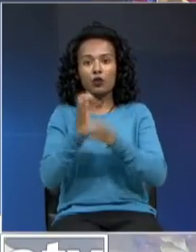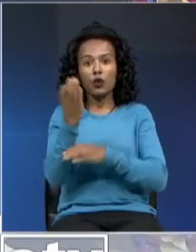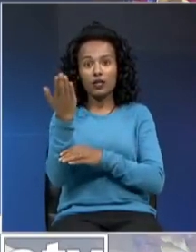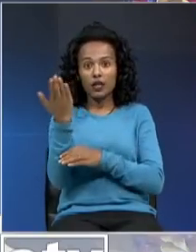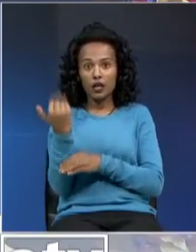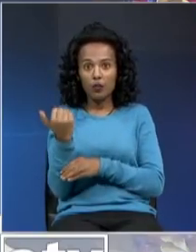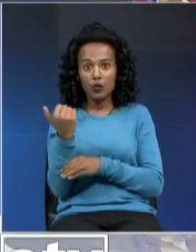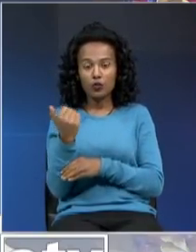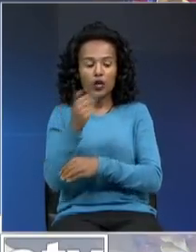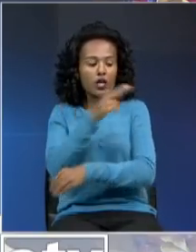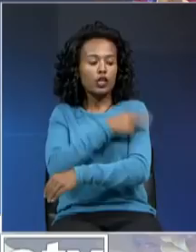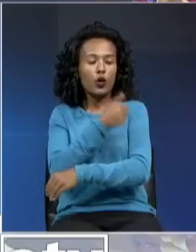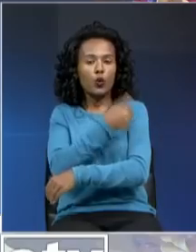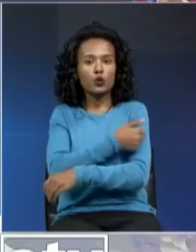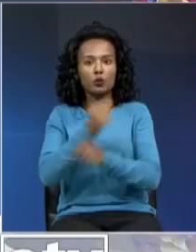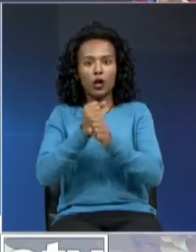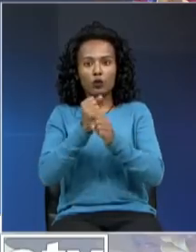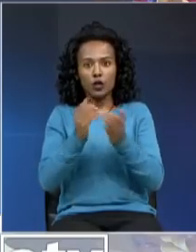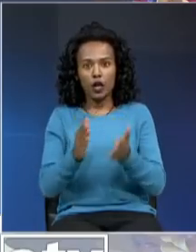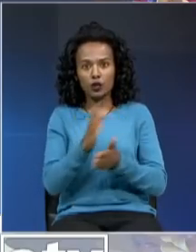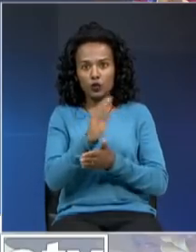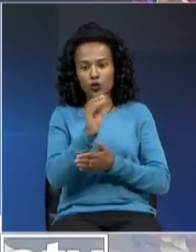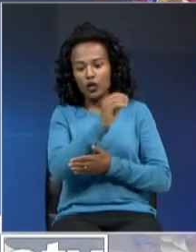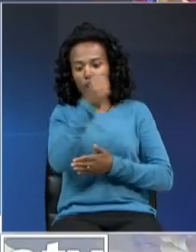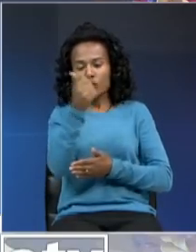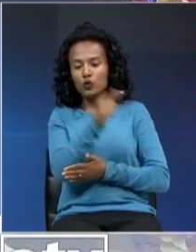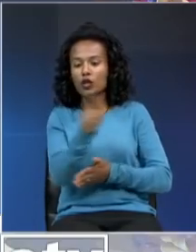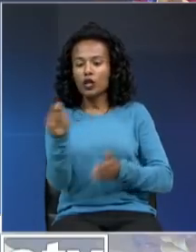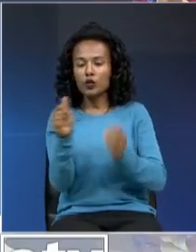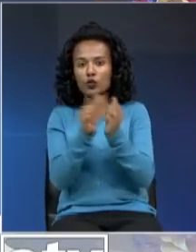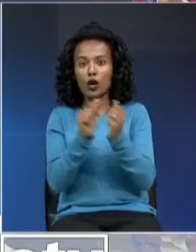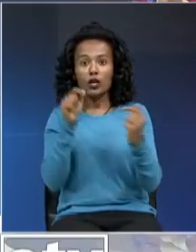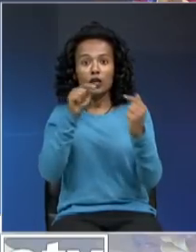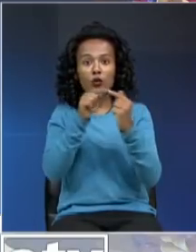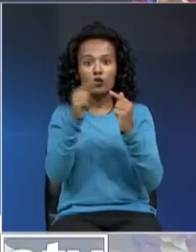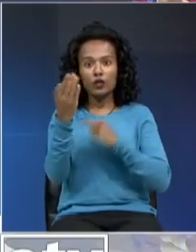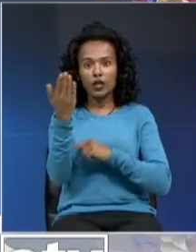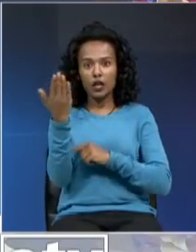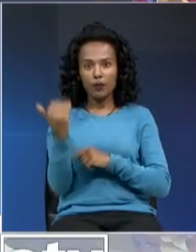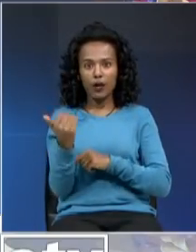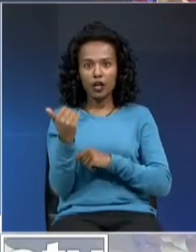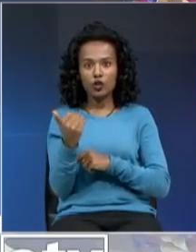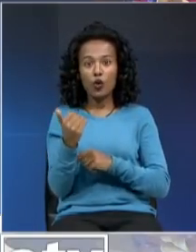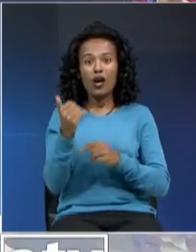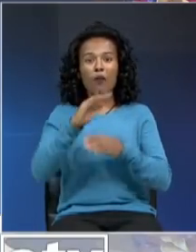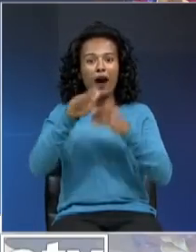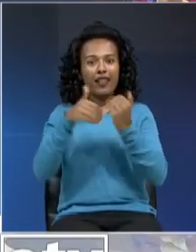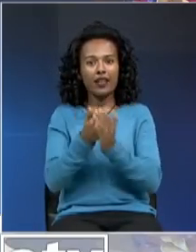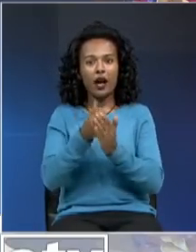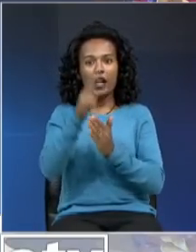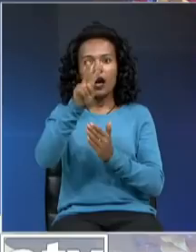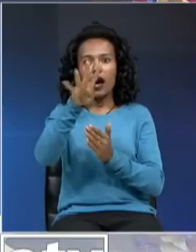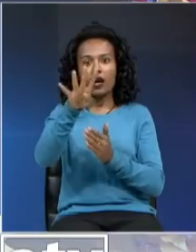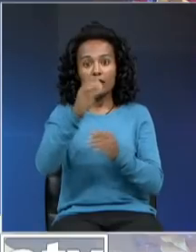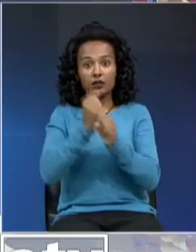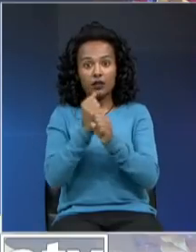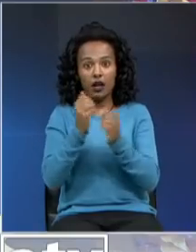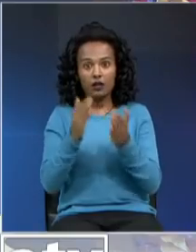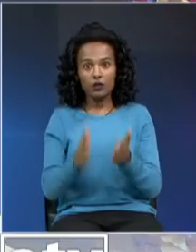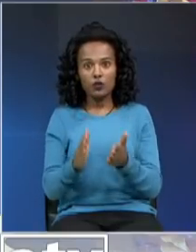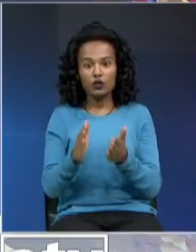የነበሩ የሆስፒታሉ ሰራተኞችና ሌሎች ከነሱ ጋር ግንኙነት የነበራቸው በድምሩ 24